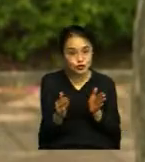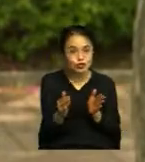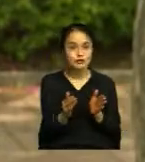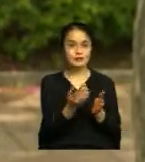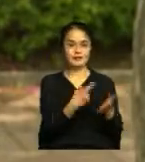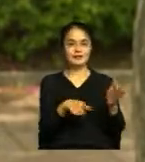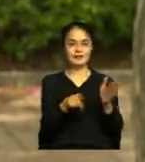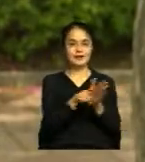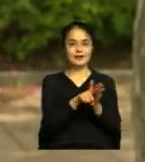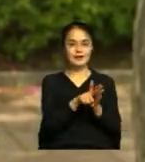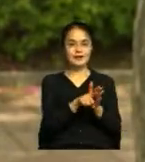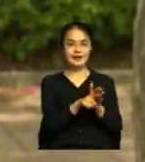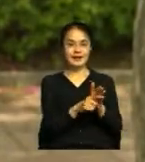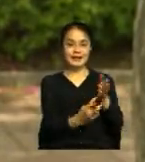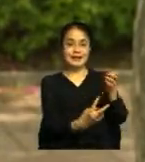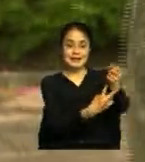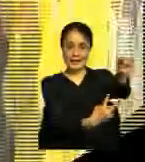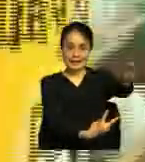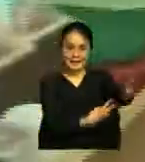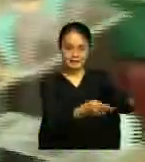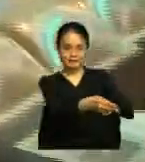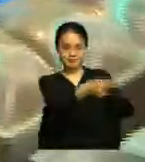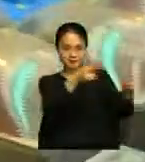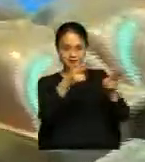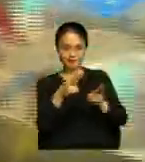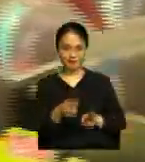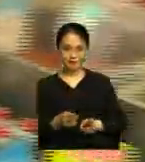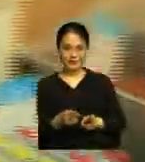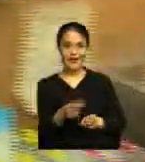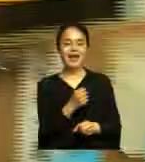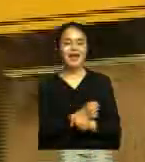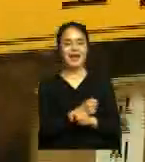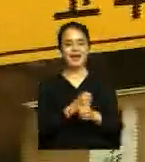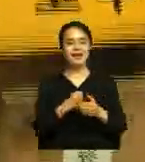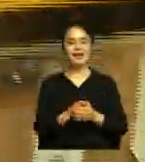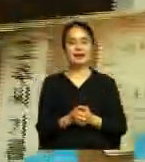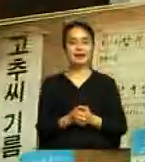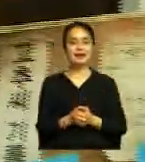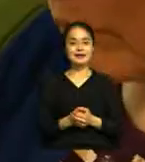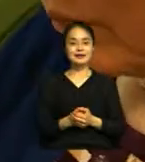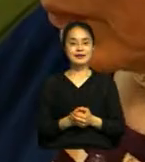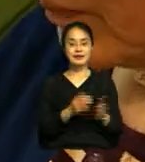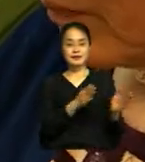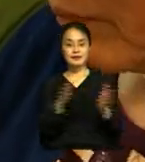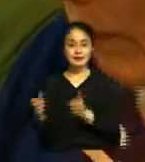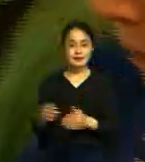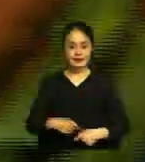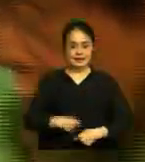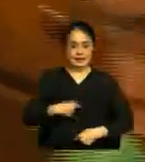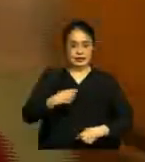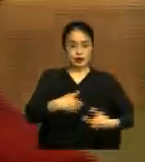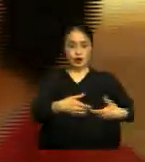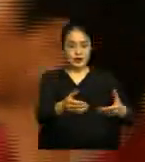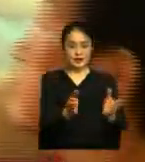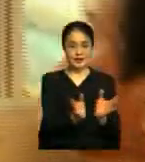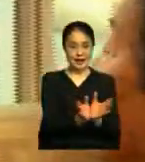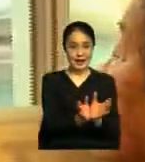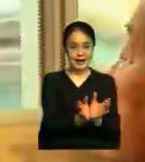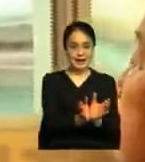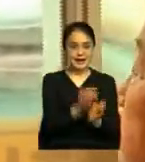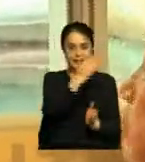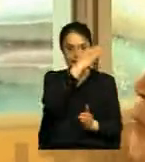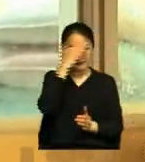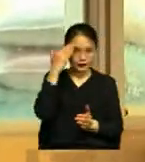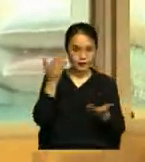만들어 관광 상품화할 것입니다. 젊은 일꾼을 내세우는 정의당 이상헌 후보는 북한과